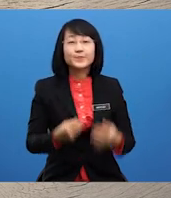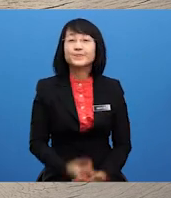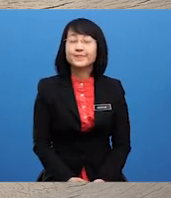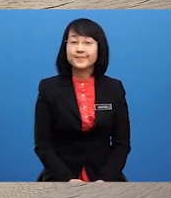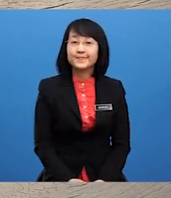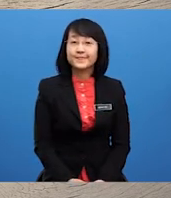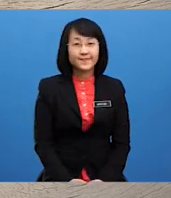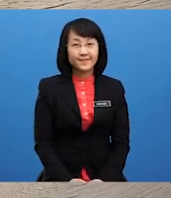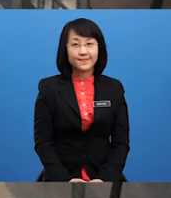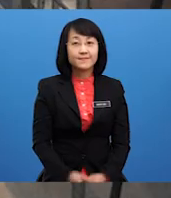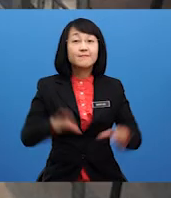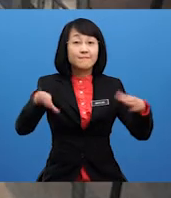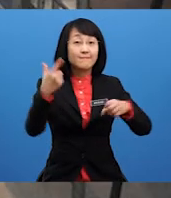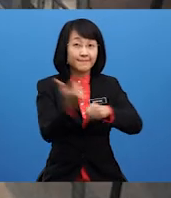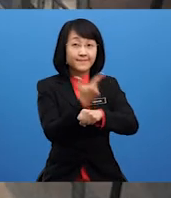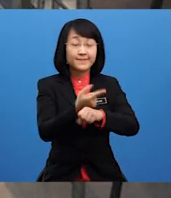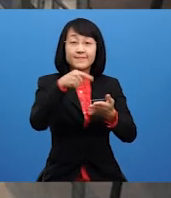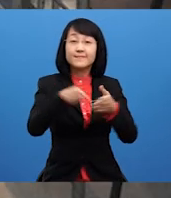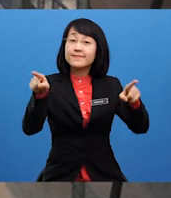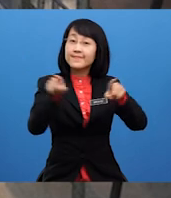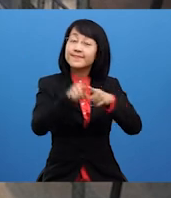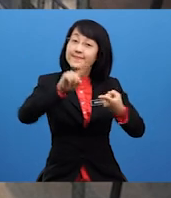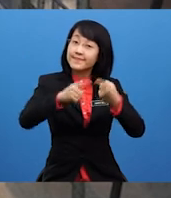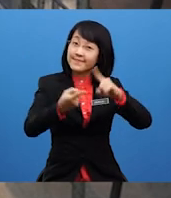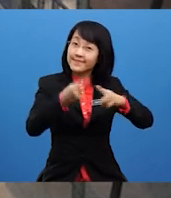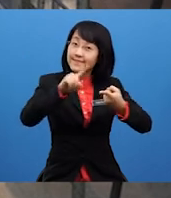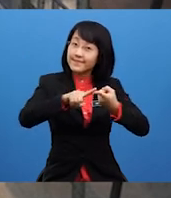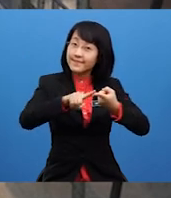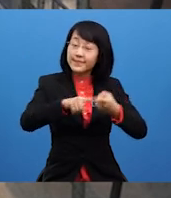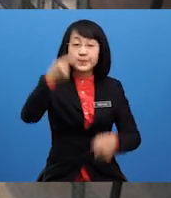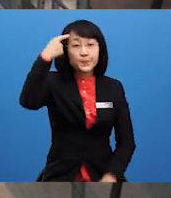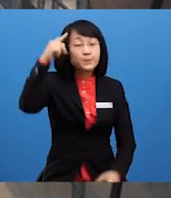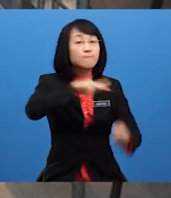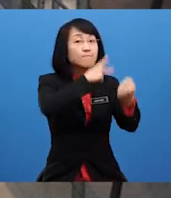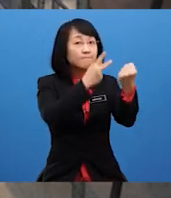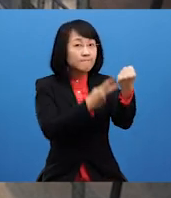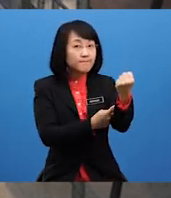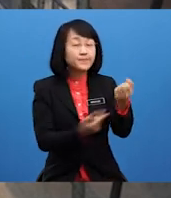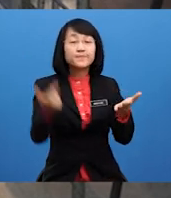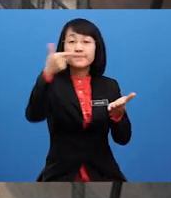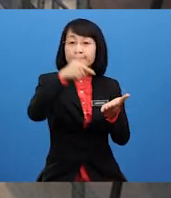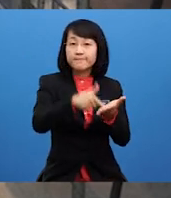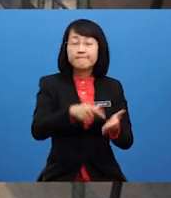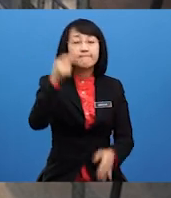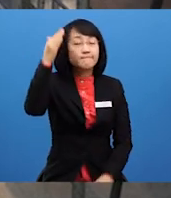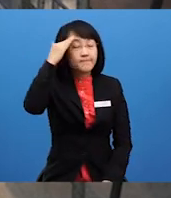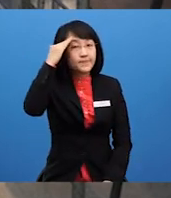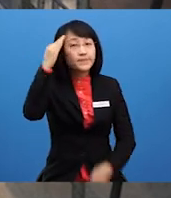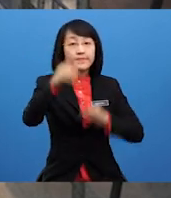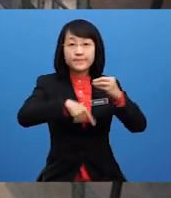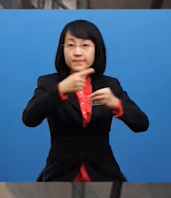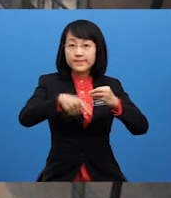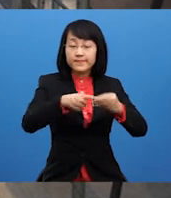markah. Buatlah latihan ini bersama-sama rakan untuk mengukuhkan lagi pengetahuan